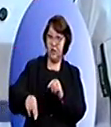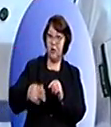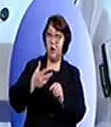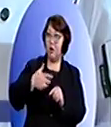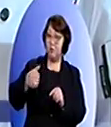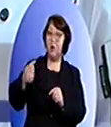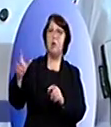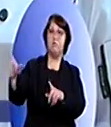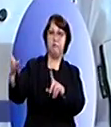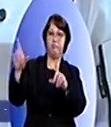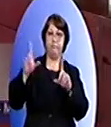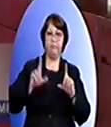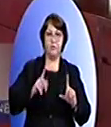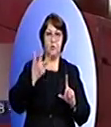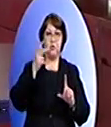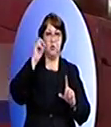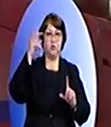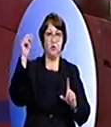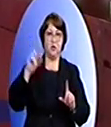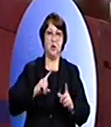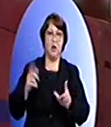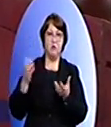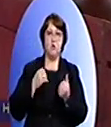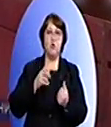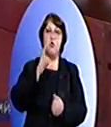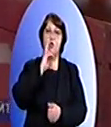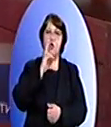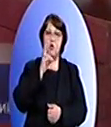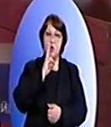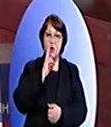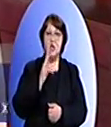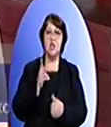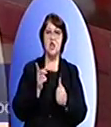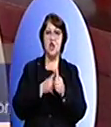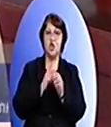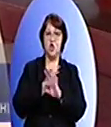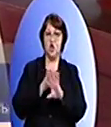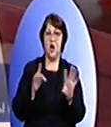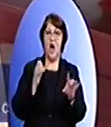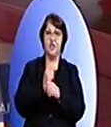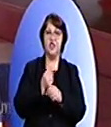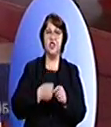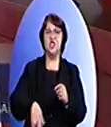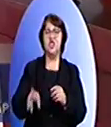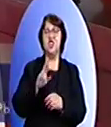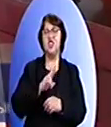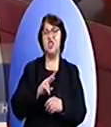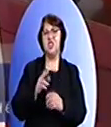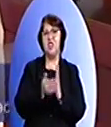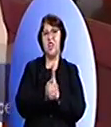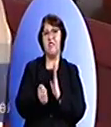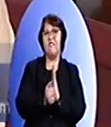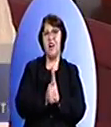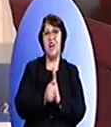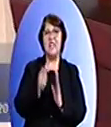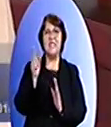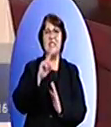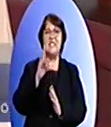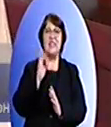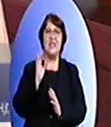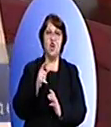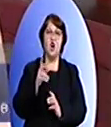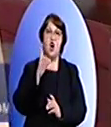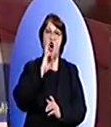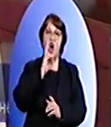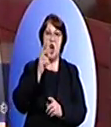цэсны одоо нэр төрөл, нийт ажилчдын одоо мэрэгжлийн байдал, зэрэг дэв, мөн одоо хоол идэх яг энэ хоолны заалны